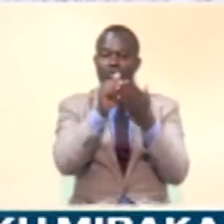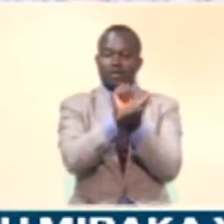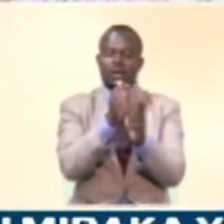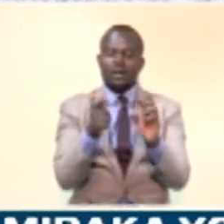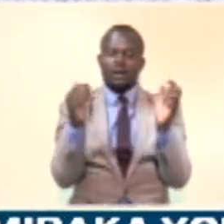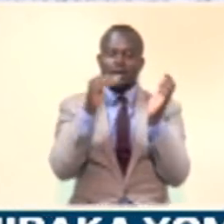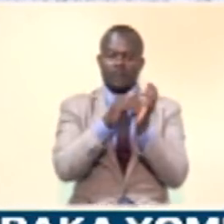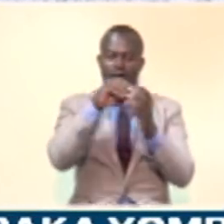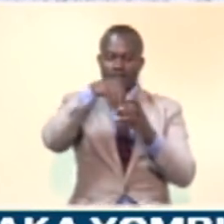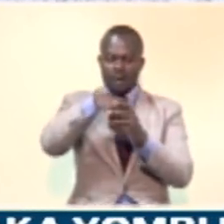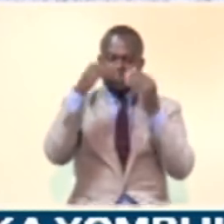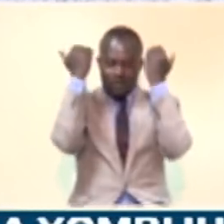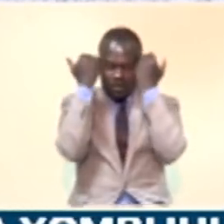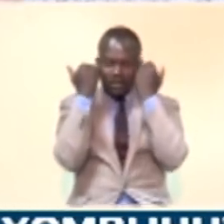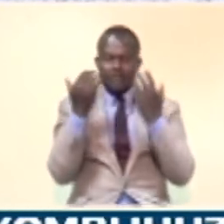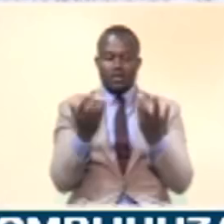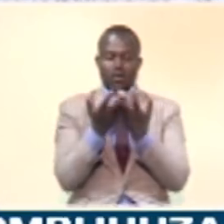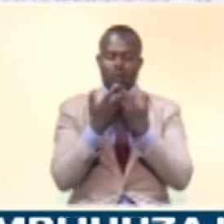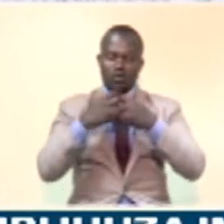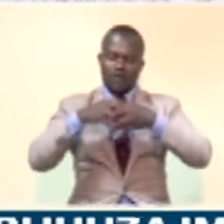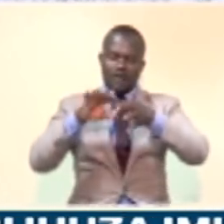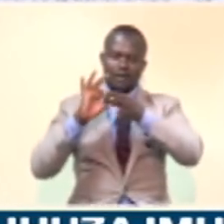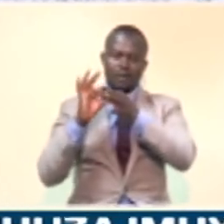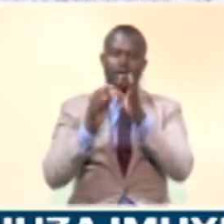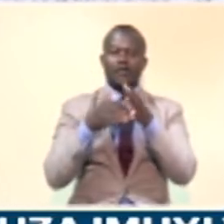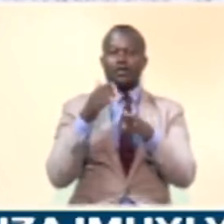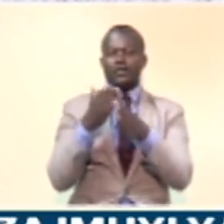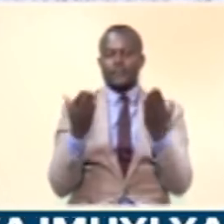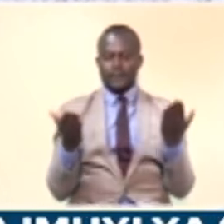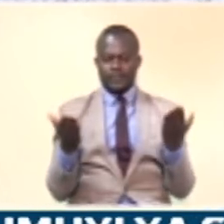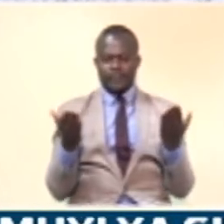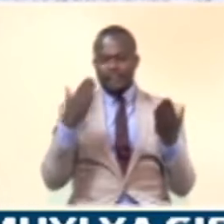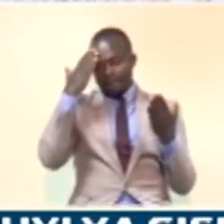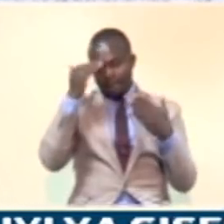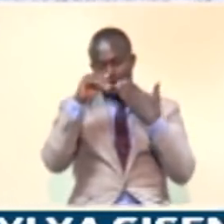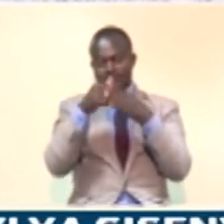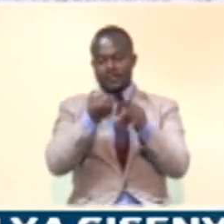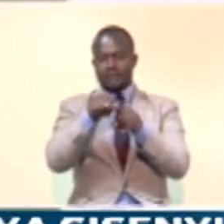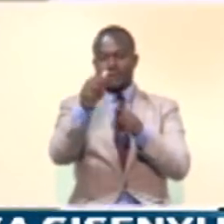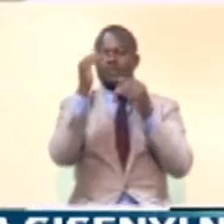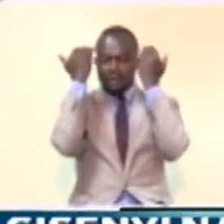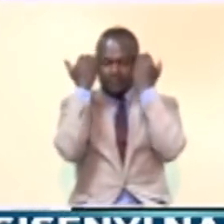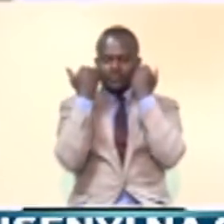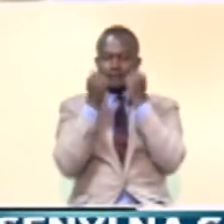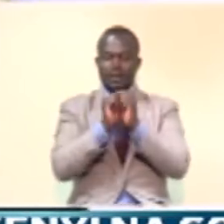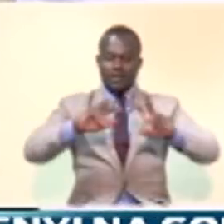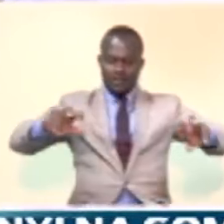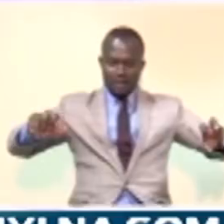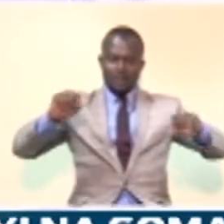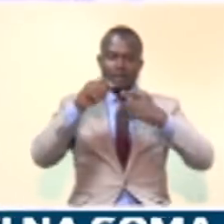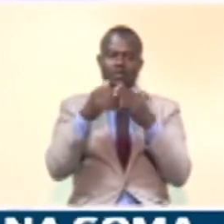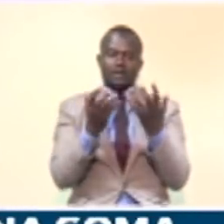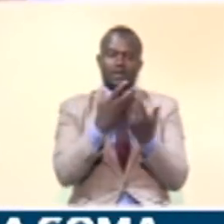ahubwo hakubiyemo n'ubutabera bwo kunga no kubaka no gusana kuko burya nabwo n'ubutabera abasesengura